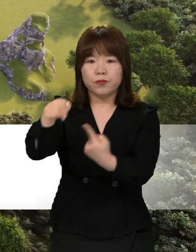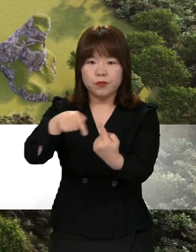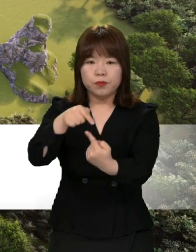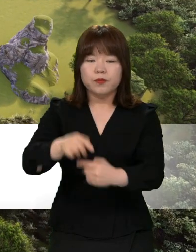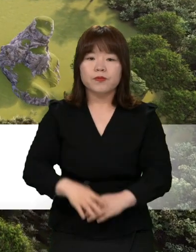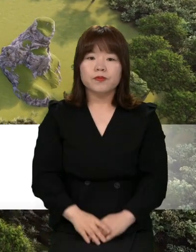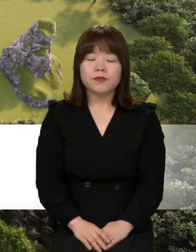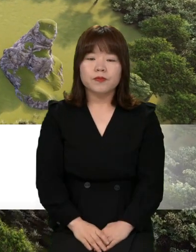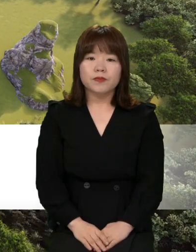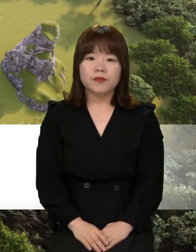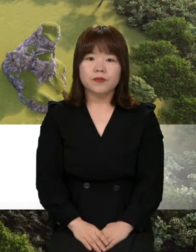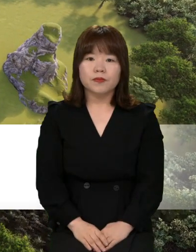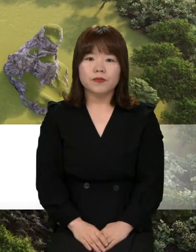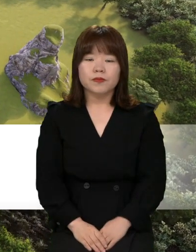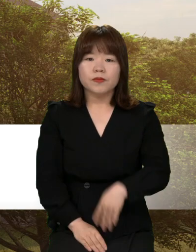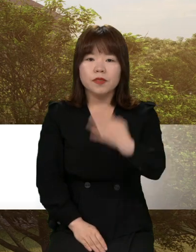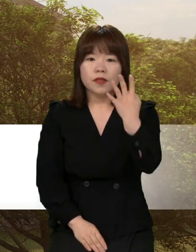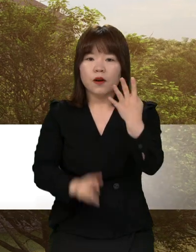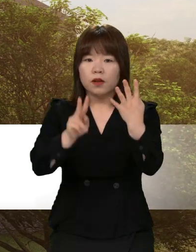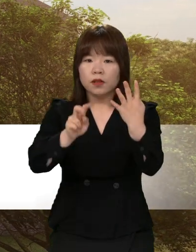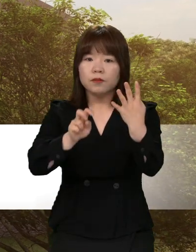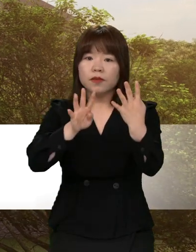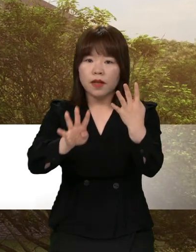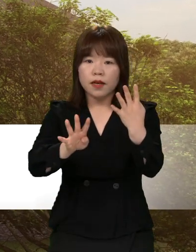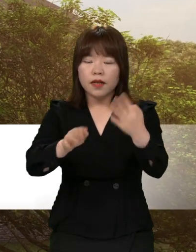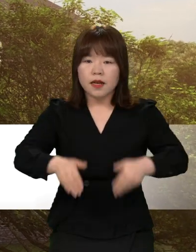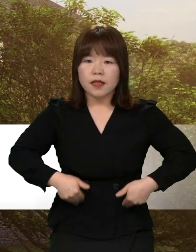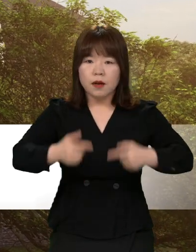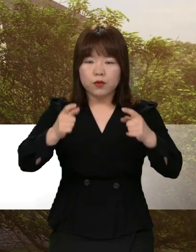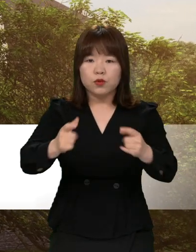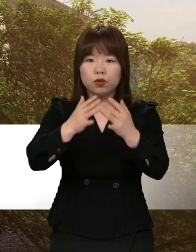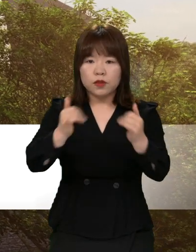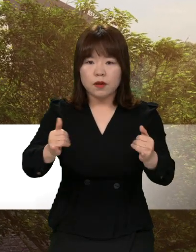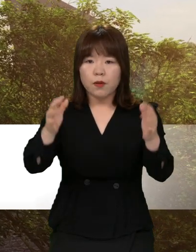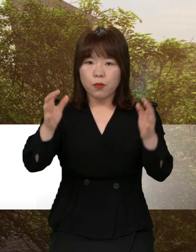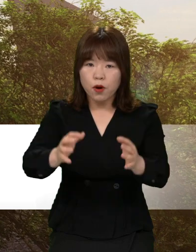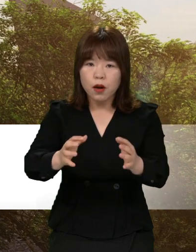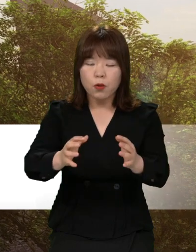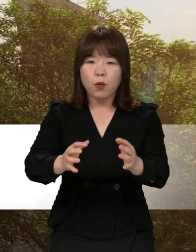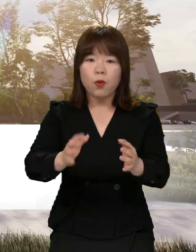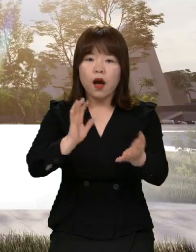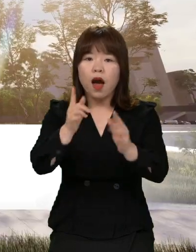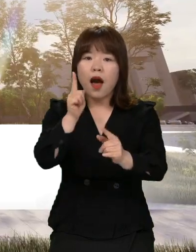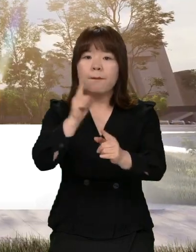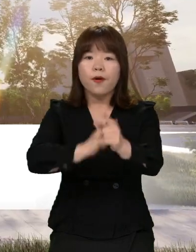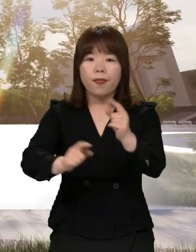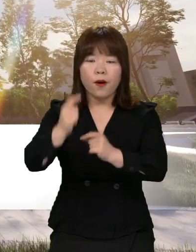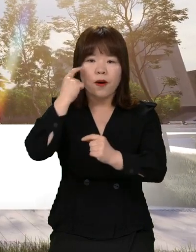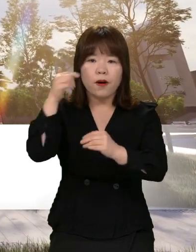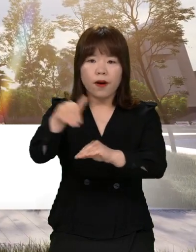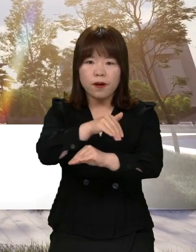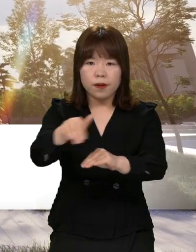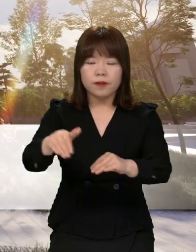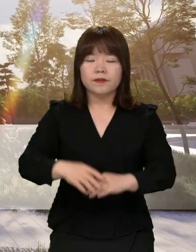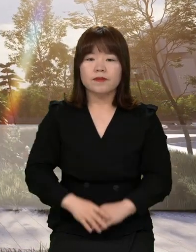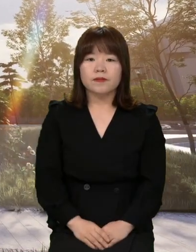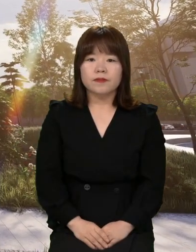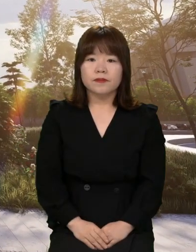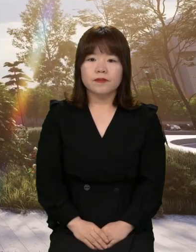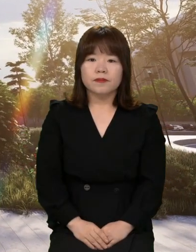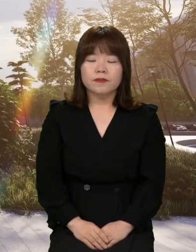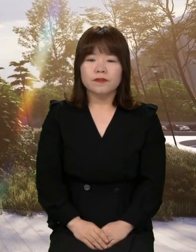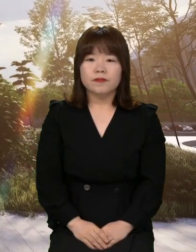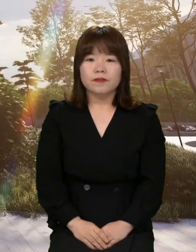곳으로 운영됩니다. 포항시는 24일 남구 시민을 대상으로 심포지엄을 한 차례 더 개최할